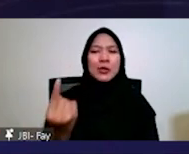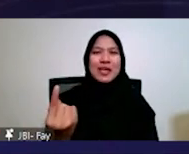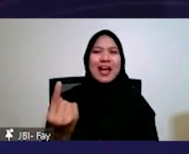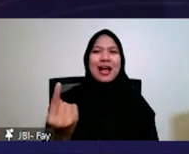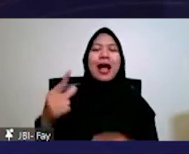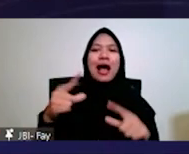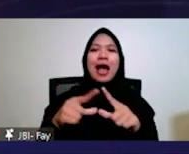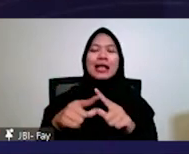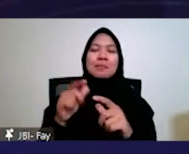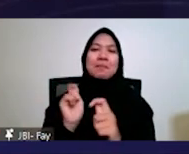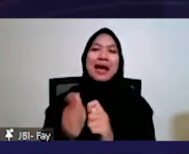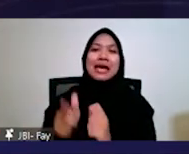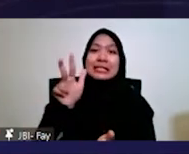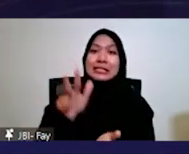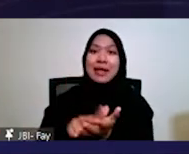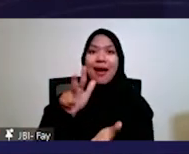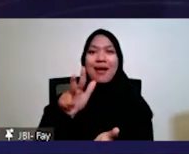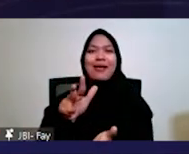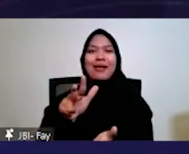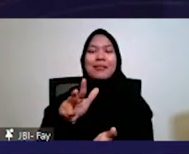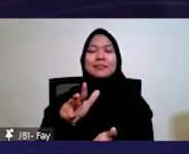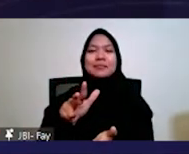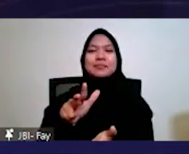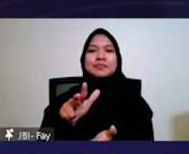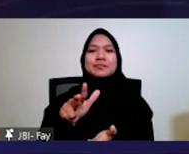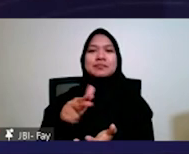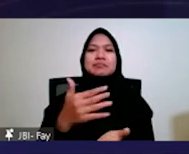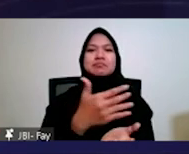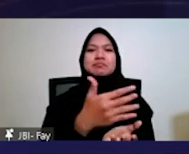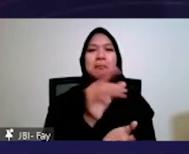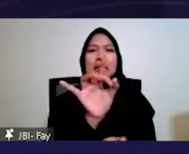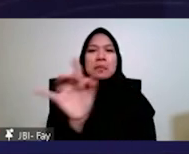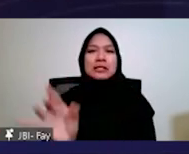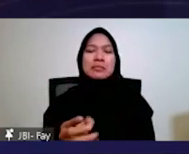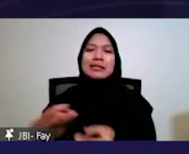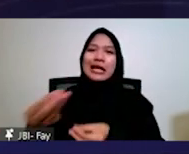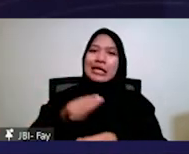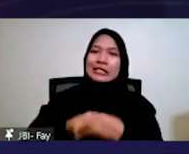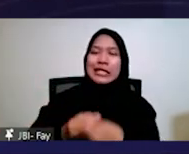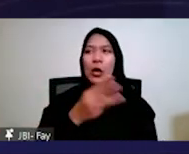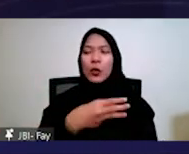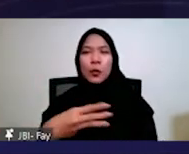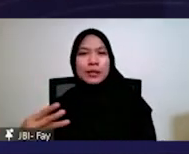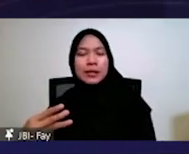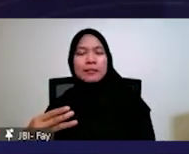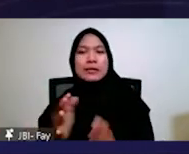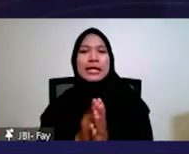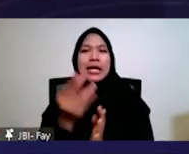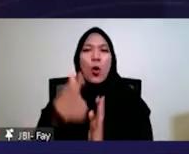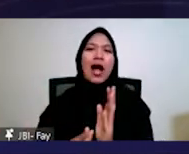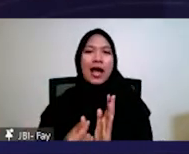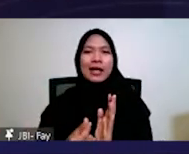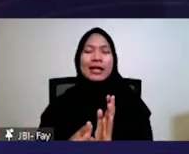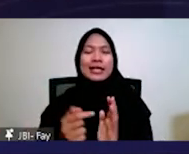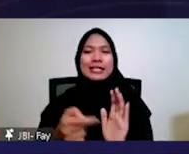alat pembayaran yang sah untuk berbagi transaksi ekonomi dan keuangan